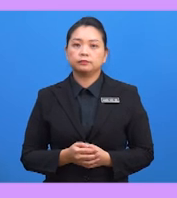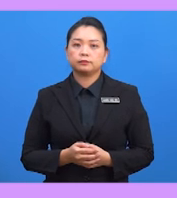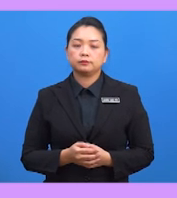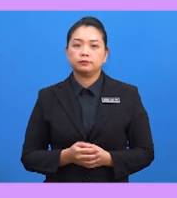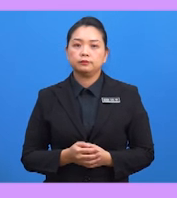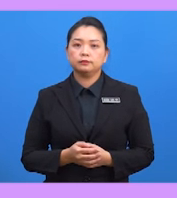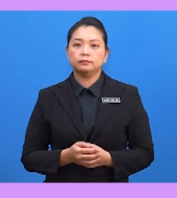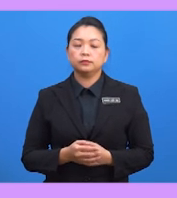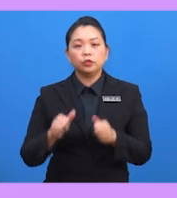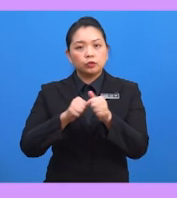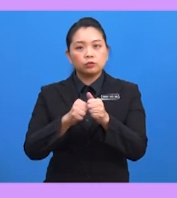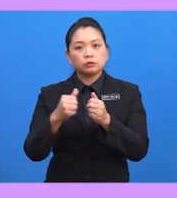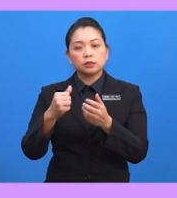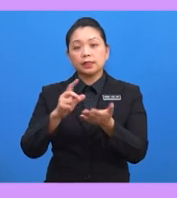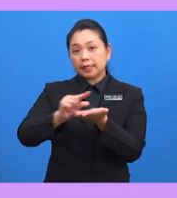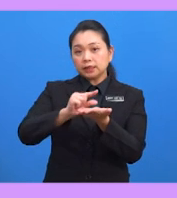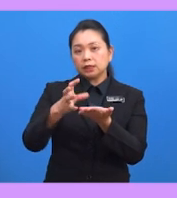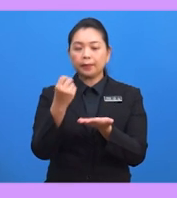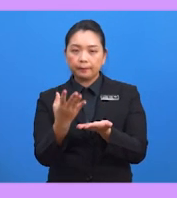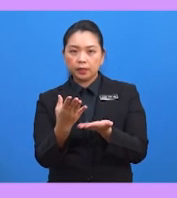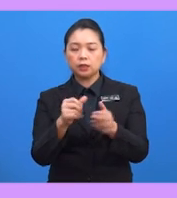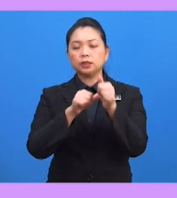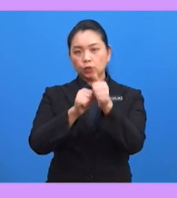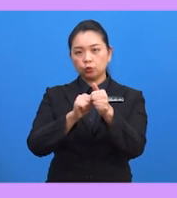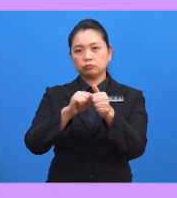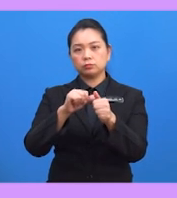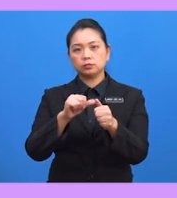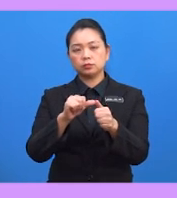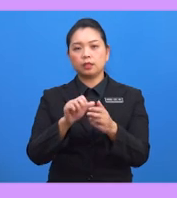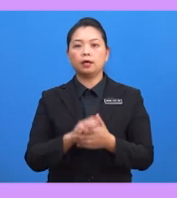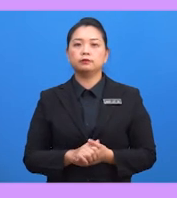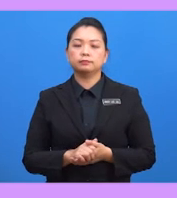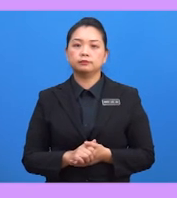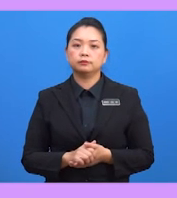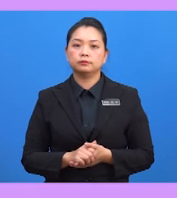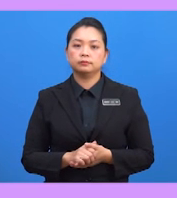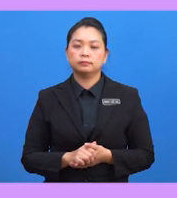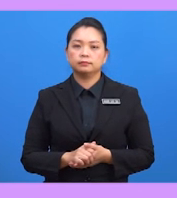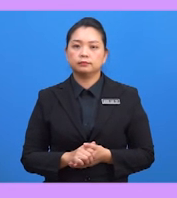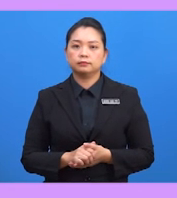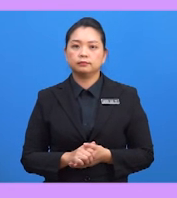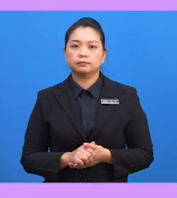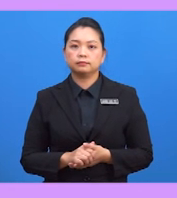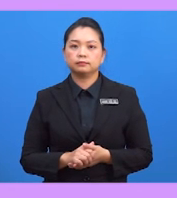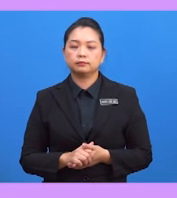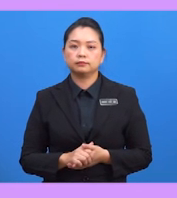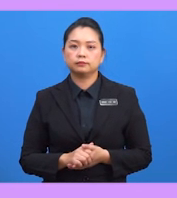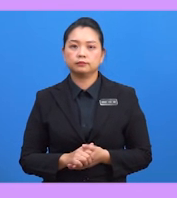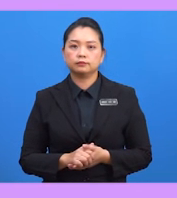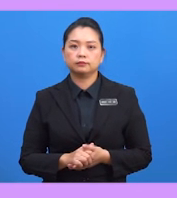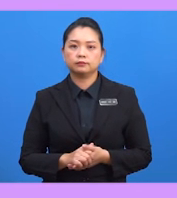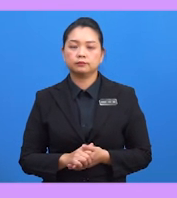berbelanja mengikut pendapatan yang diperoleh sekaligus tidak membazir serta boros ketika berbelanja.